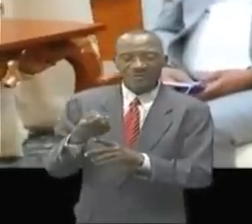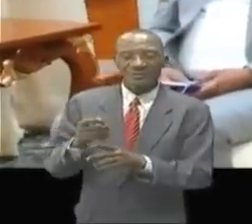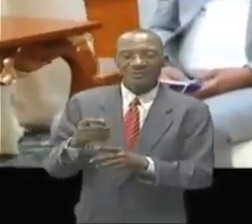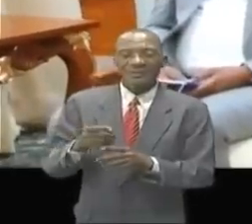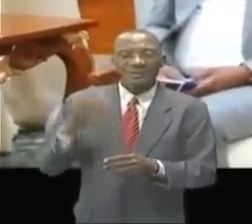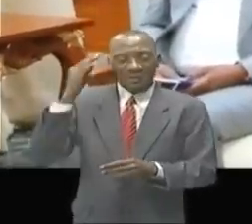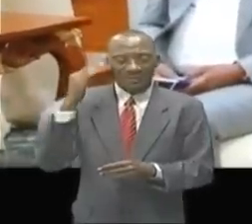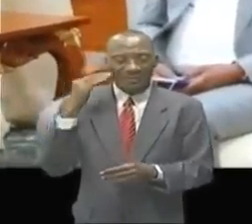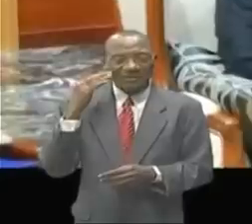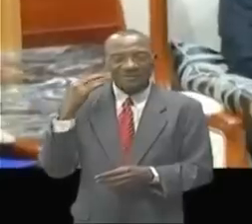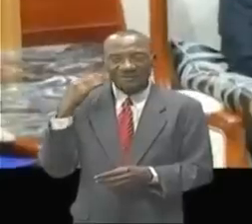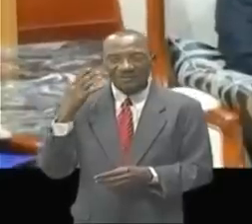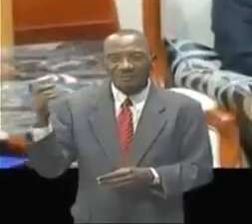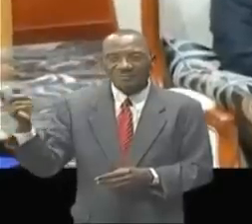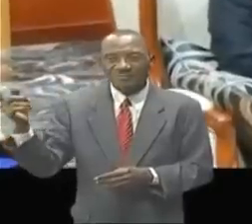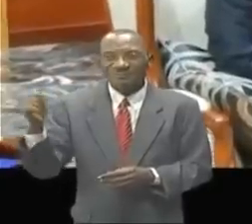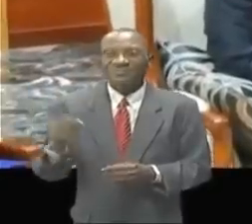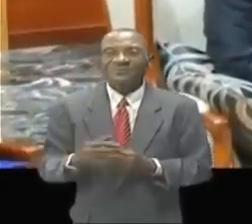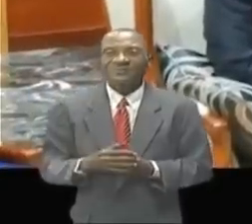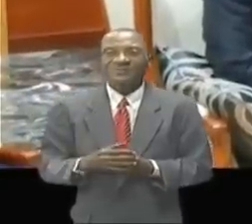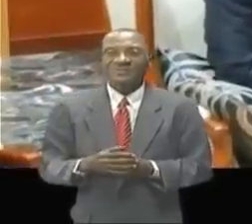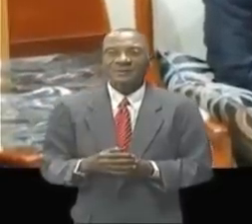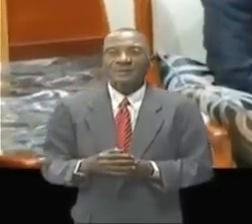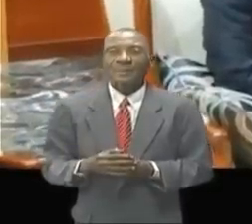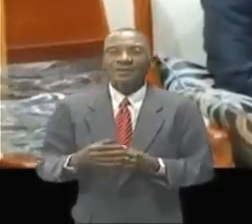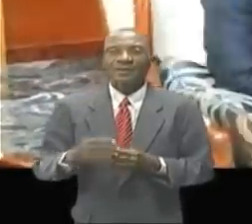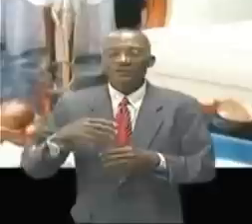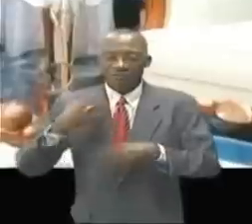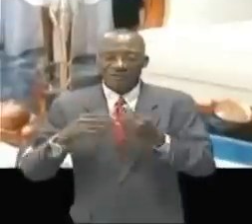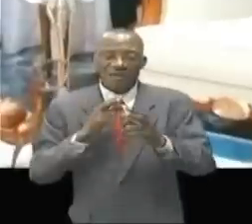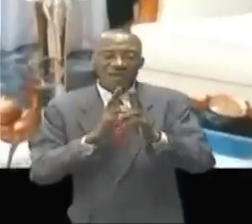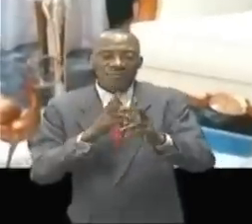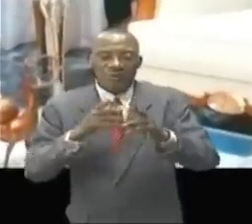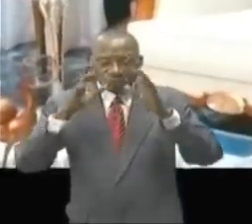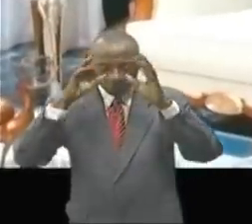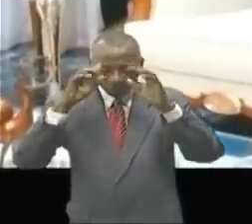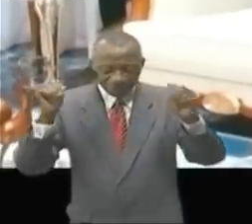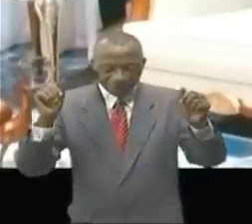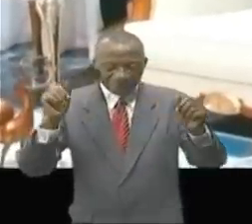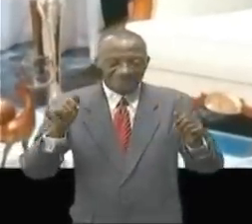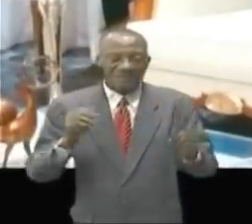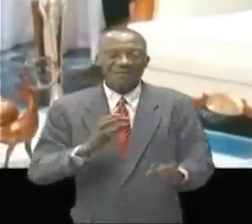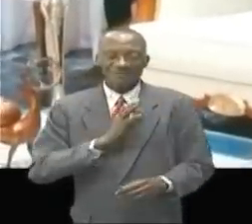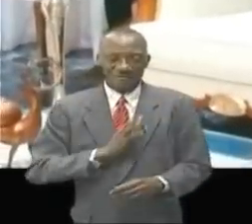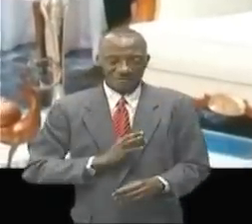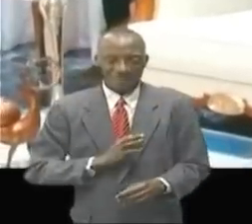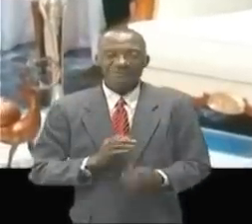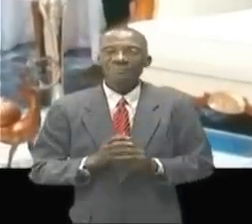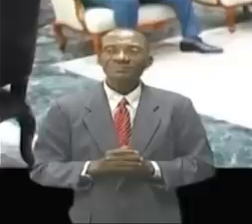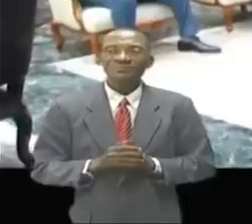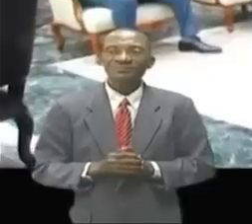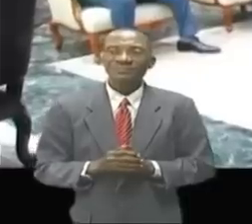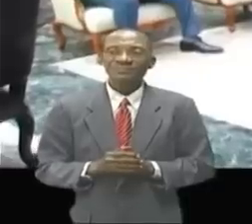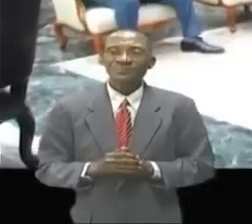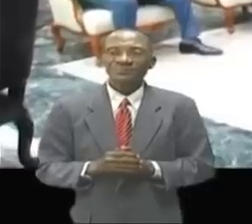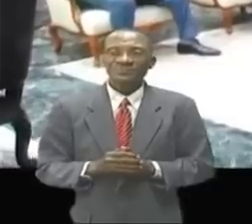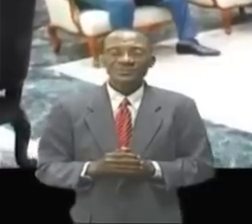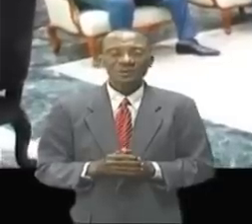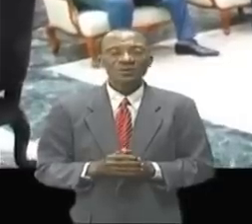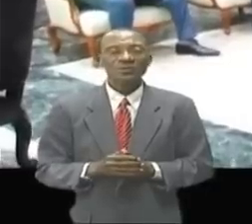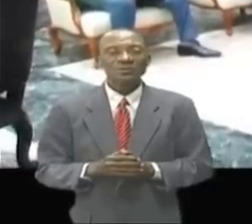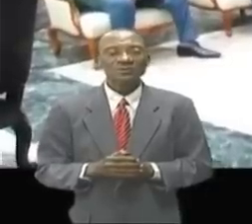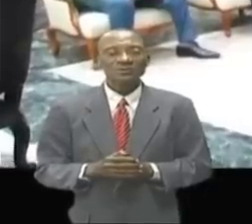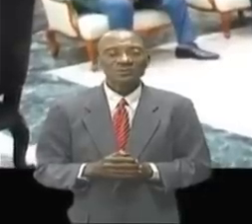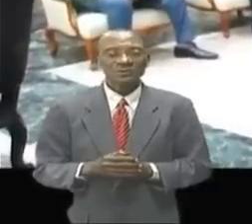d'État Alexis Kizaro Mouvouni est venu rendre compte de sa mission au chef de l'État, Félix-Antoine Tshisekedi Tshilombo. Selon le dire du ministre,